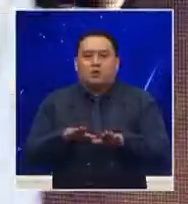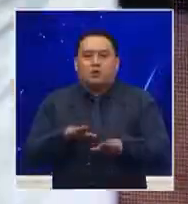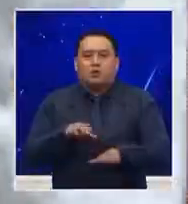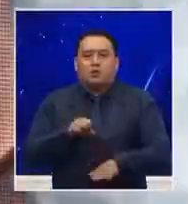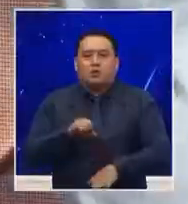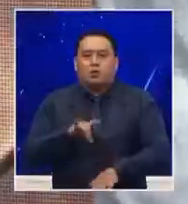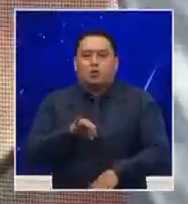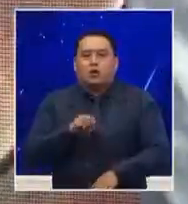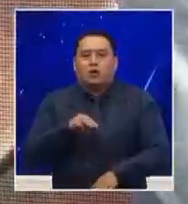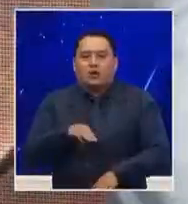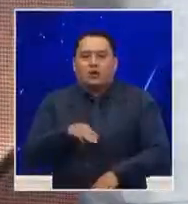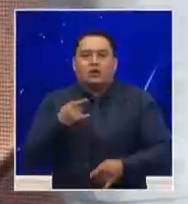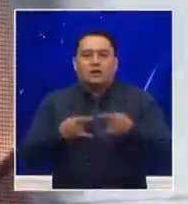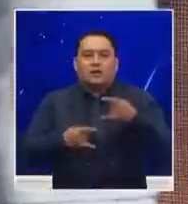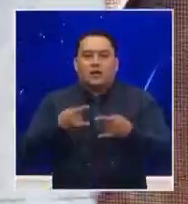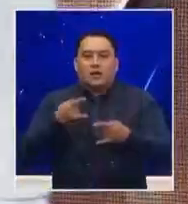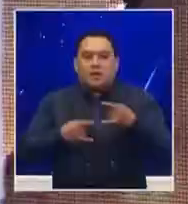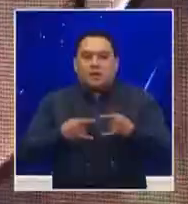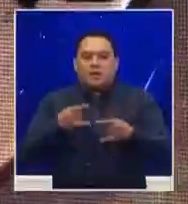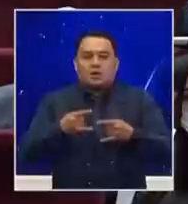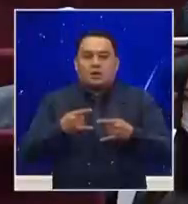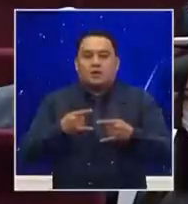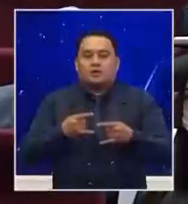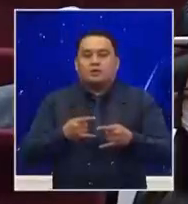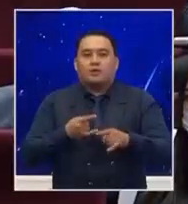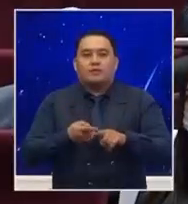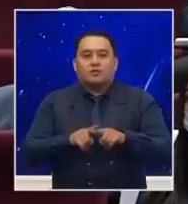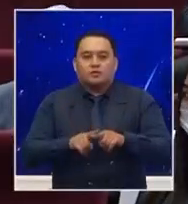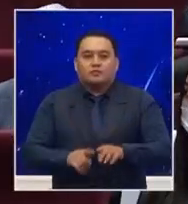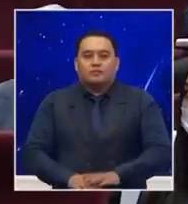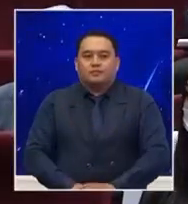Тоқтасын Мұхит, Жетісу телеарнасының веб редакторы.